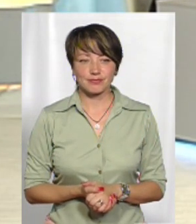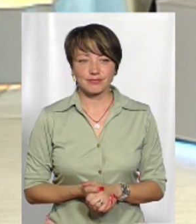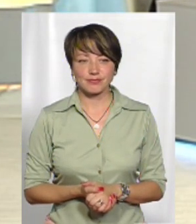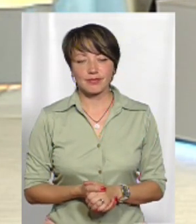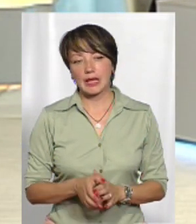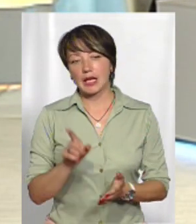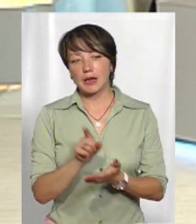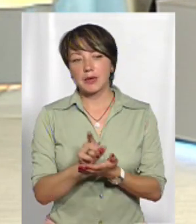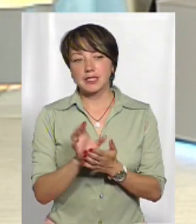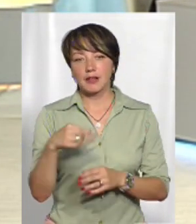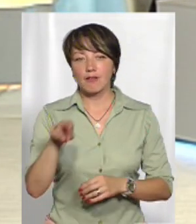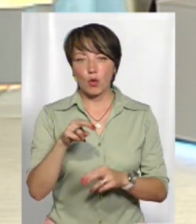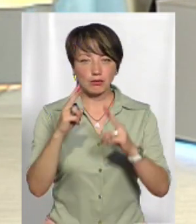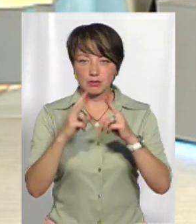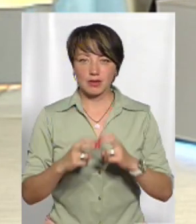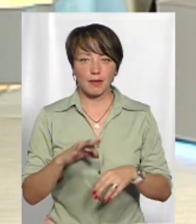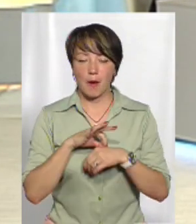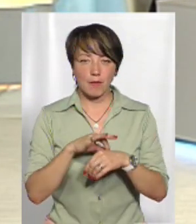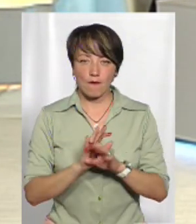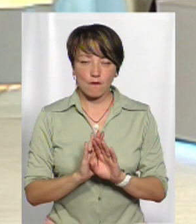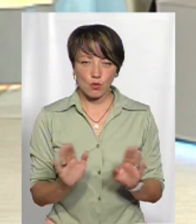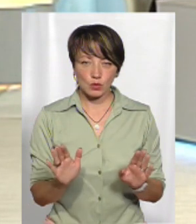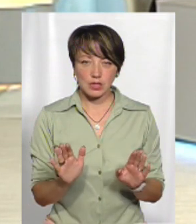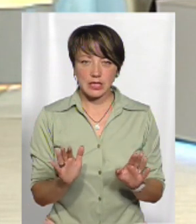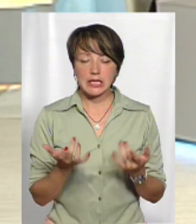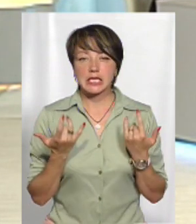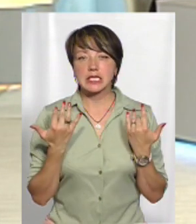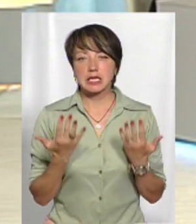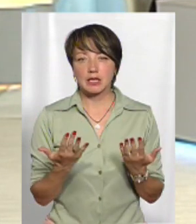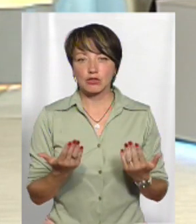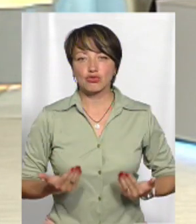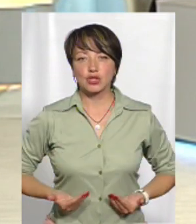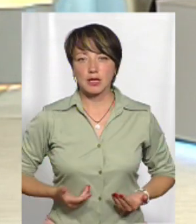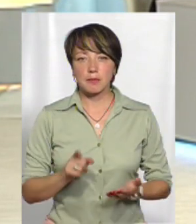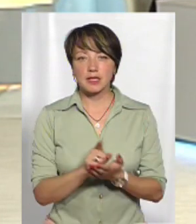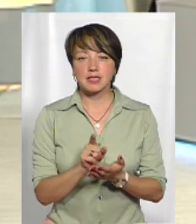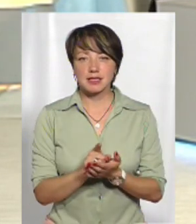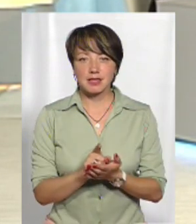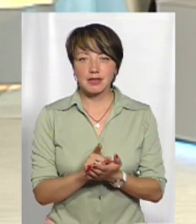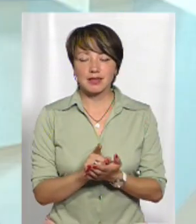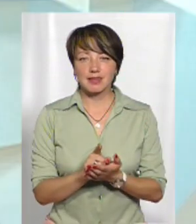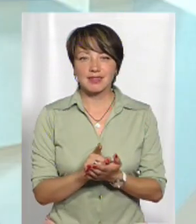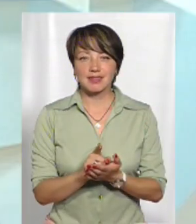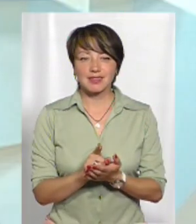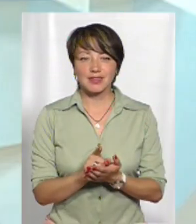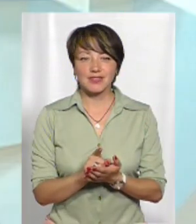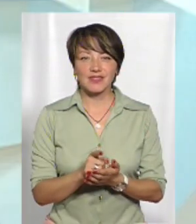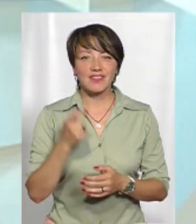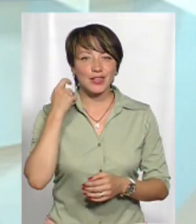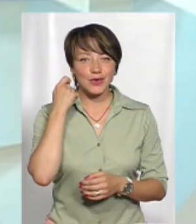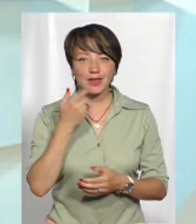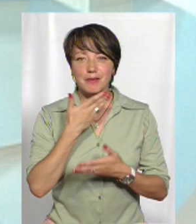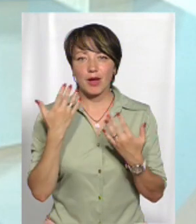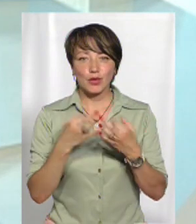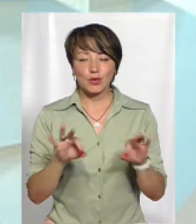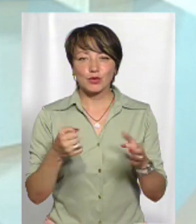Ну, пенсійний фонд такого дослідження не проводить, скільки жителів пенсійного, пенсійного віку